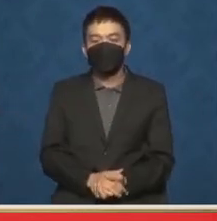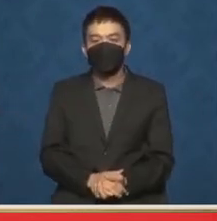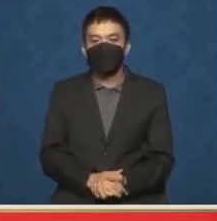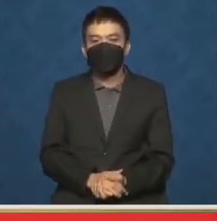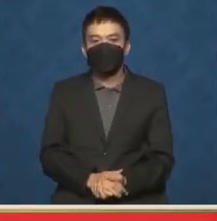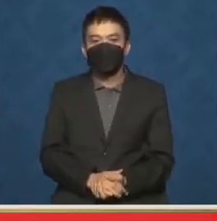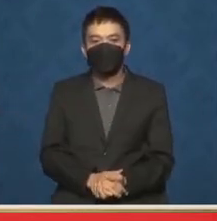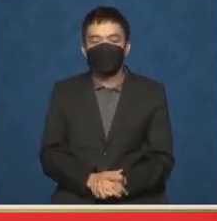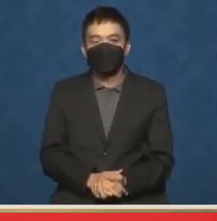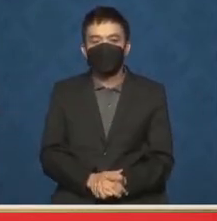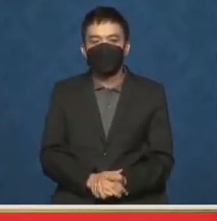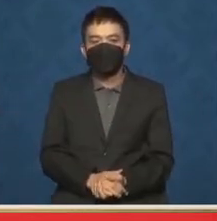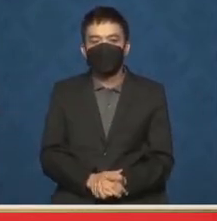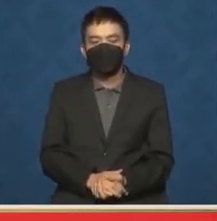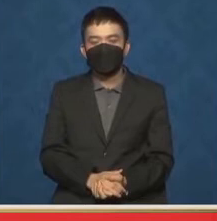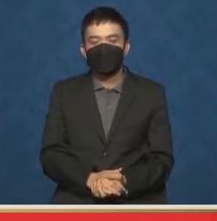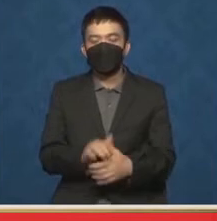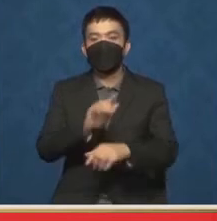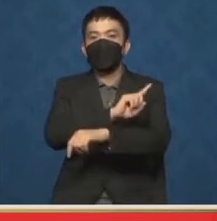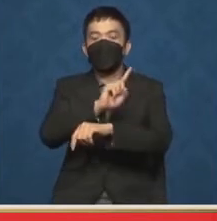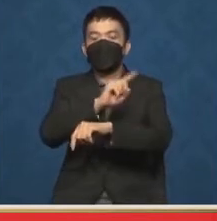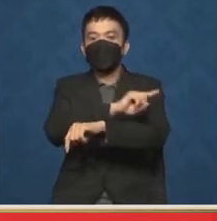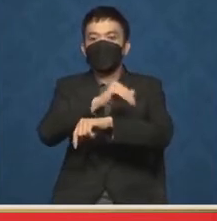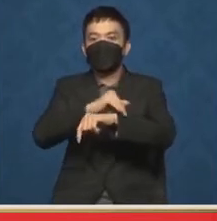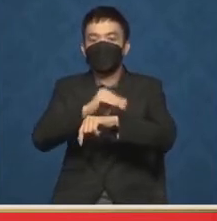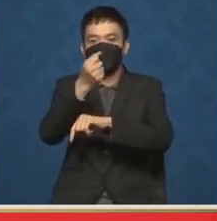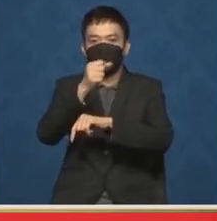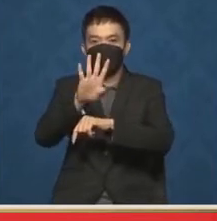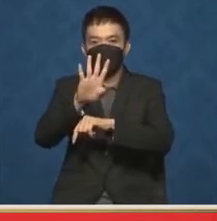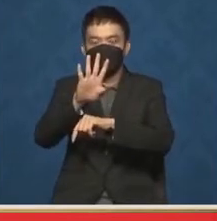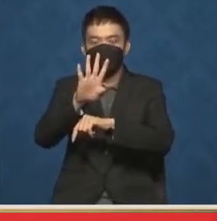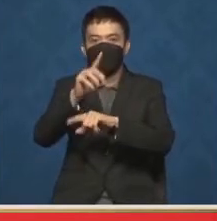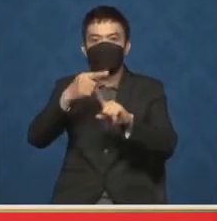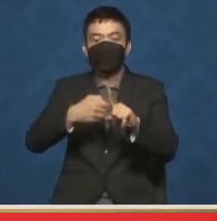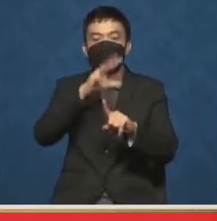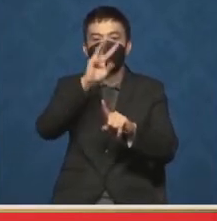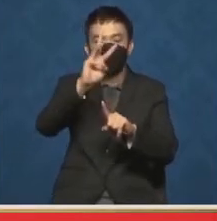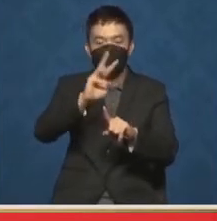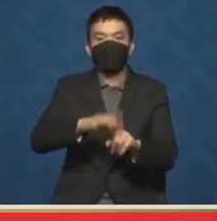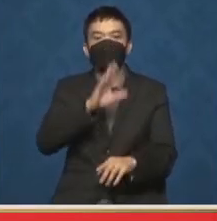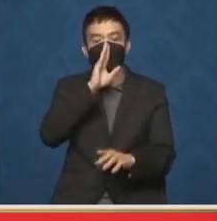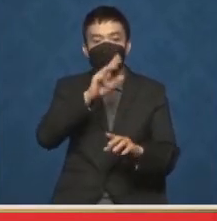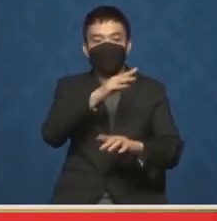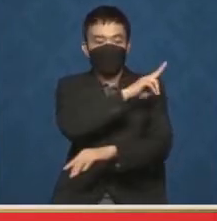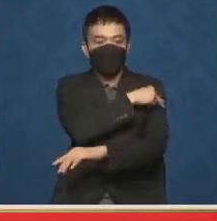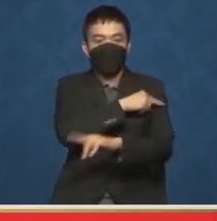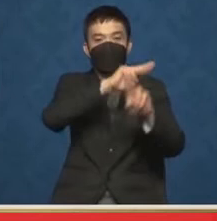ให่ทส่งเขาไปรวมไปถึงเมอวท 14 มทธนาก็เซื่อให้กาชาศาคนที่ปฏิบัิงาน